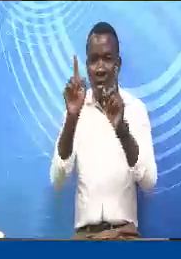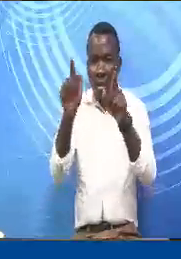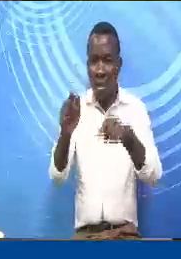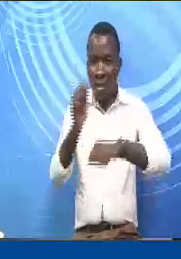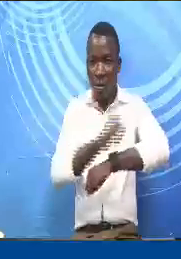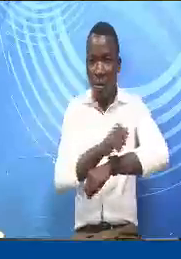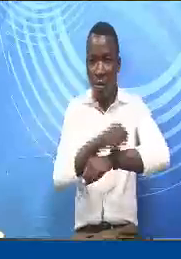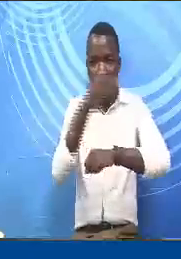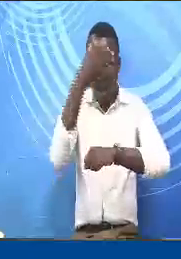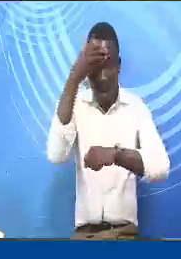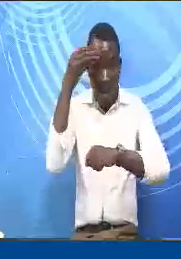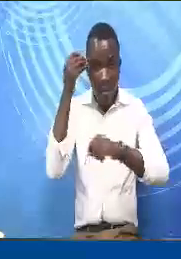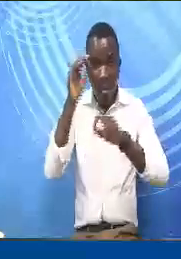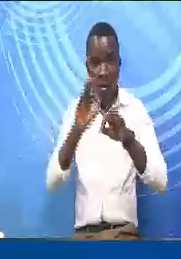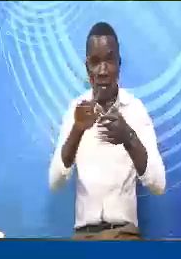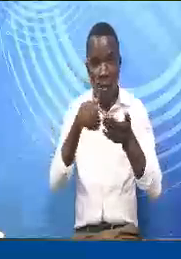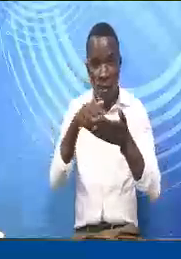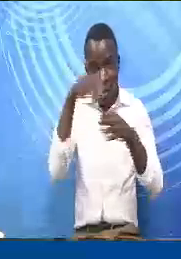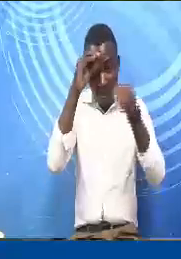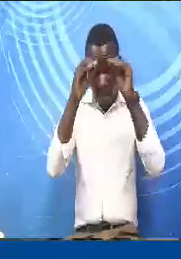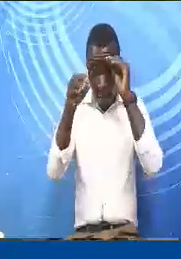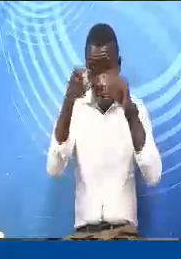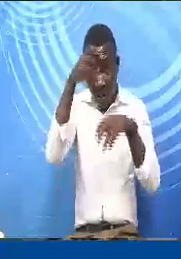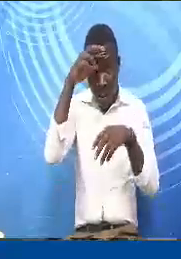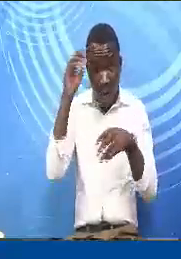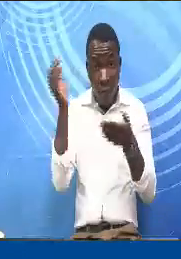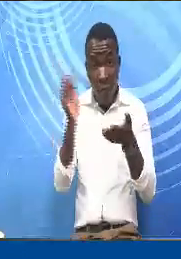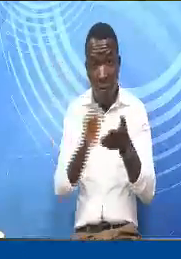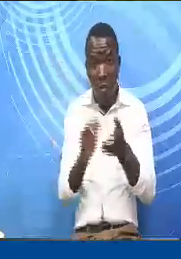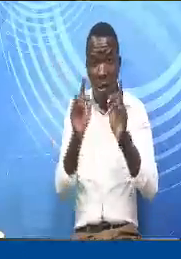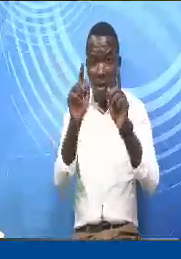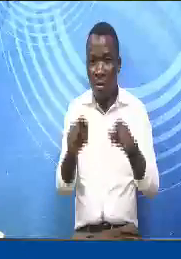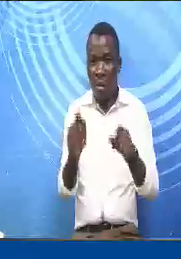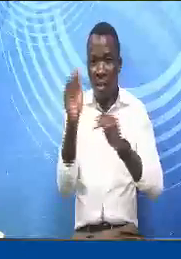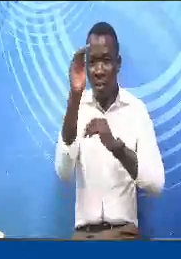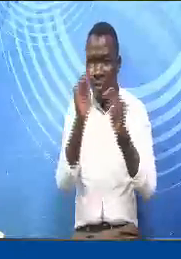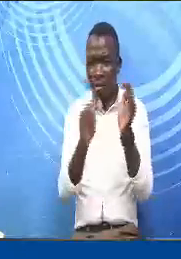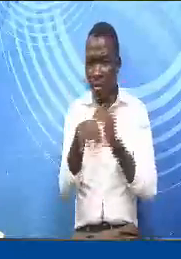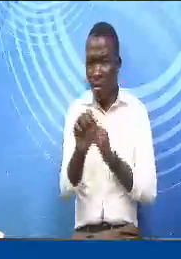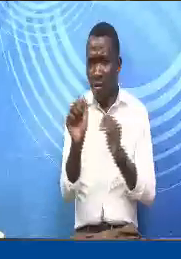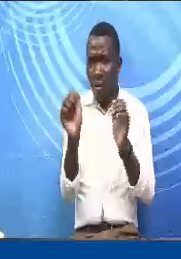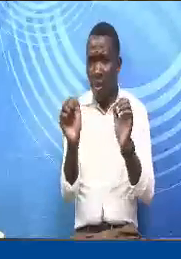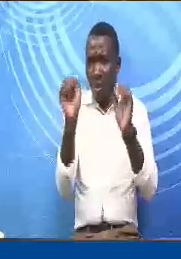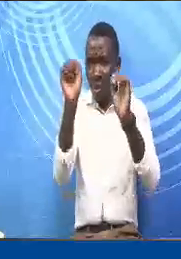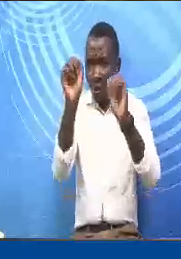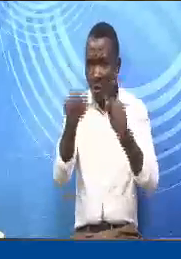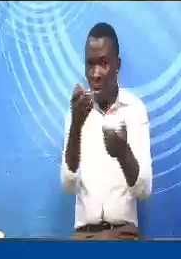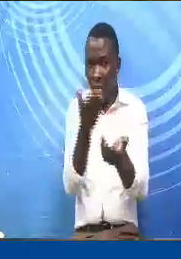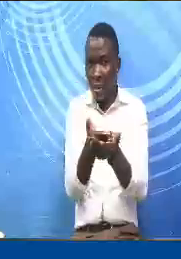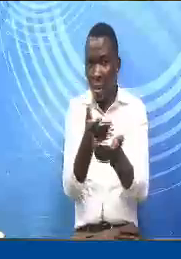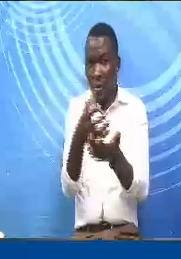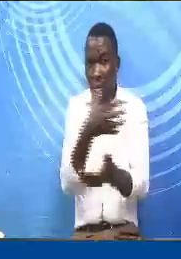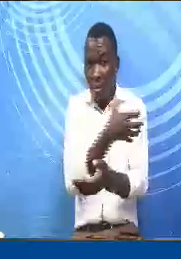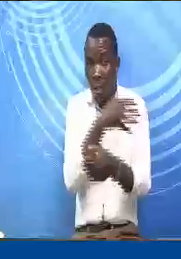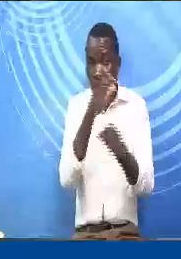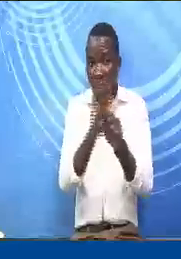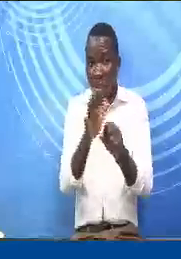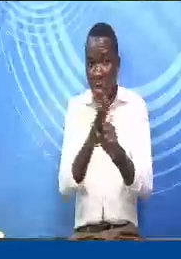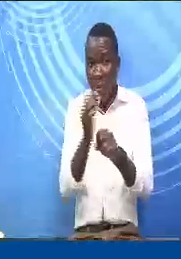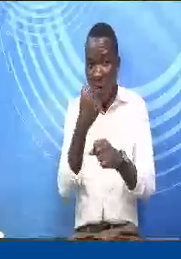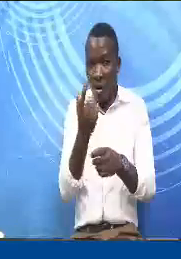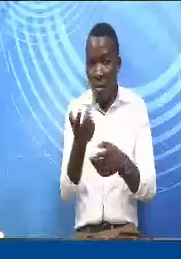baramaze kwibagirwa ibyo bigaga, ibizatuma kugira ngo bongere basubire ku rwego bari buriho bishobora kuzasaba imbaraga nyinshi. Ibyo bavuga ko